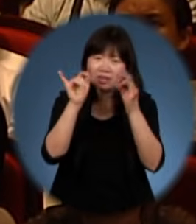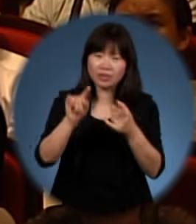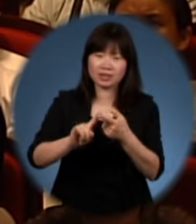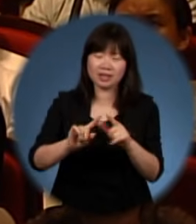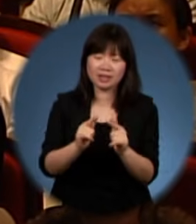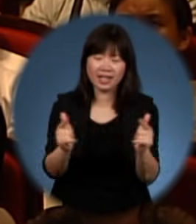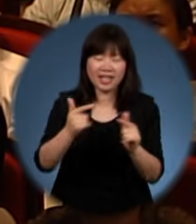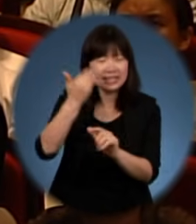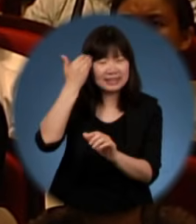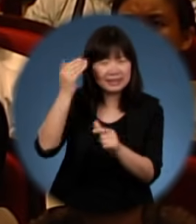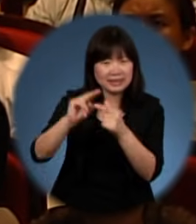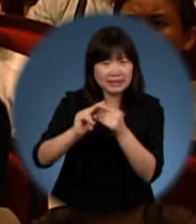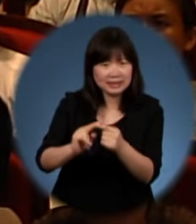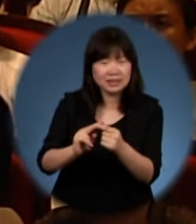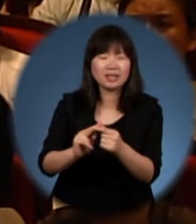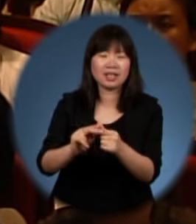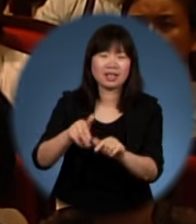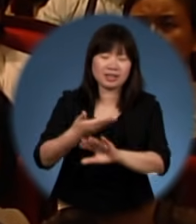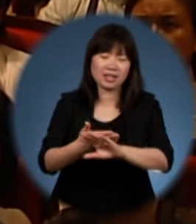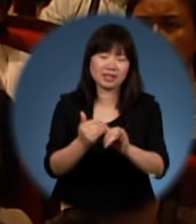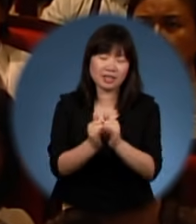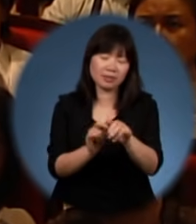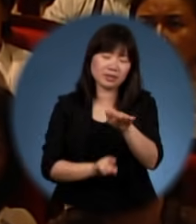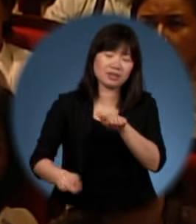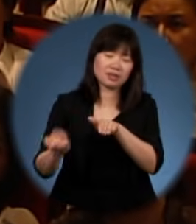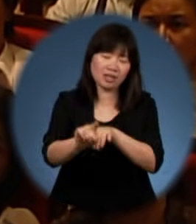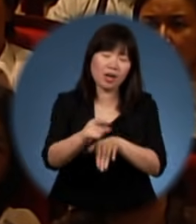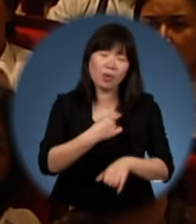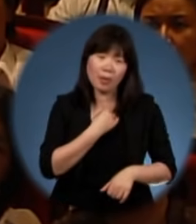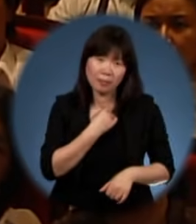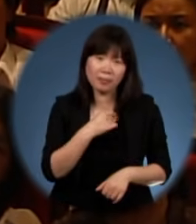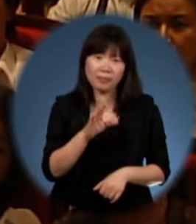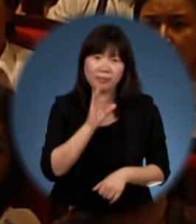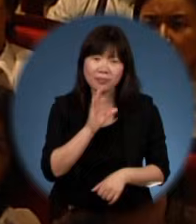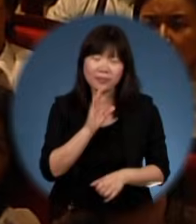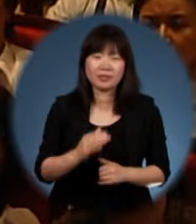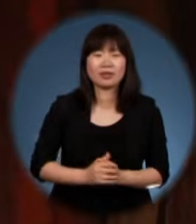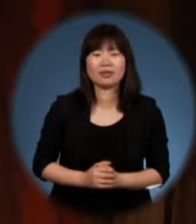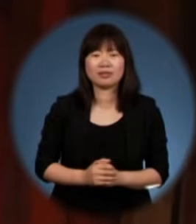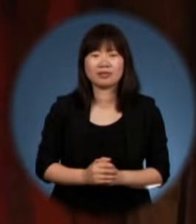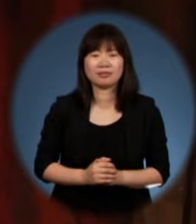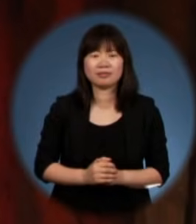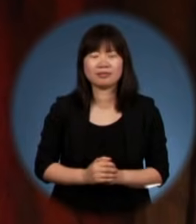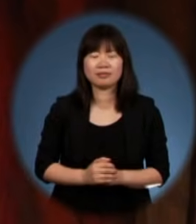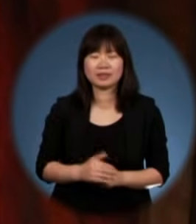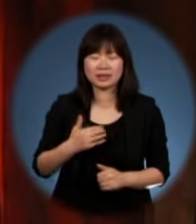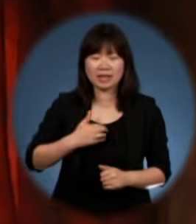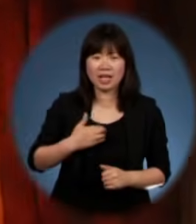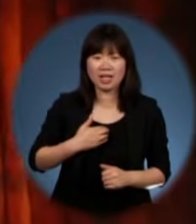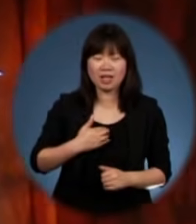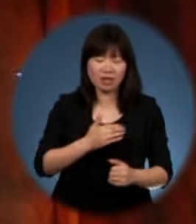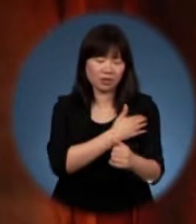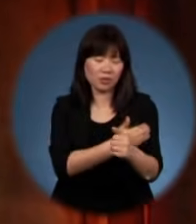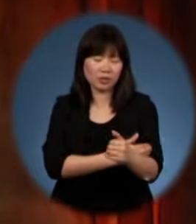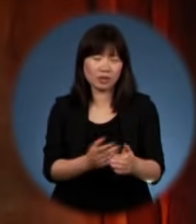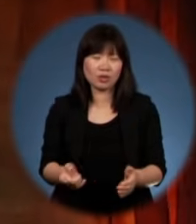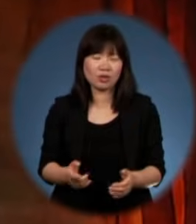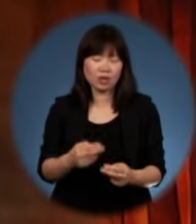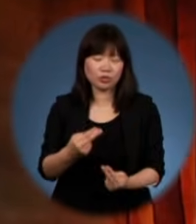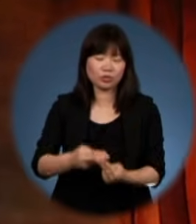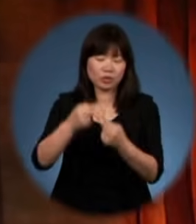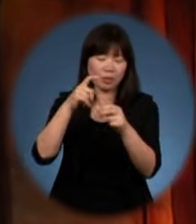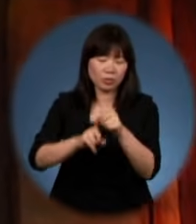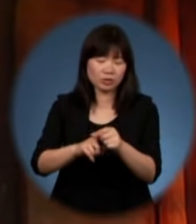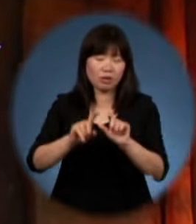지식 에서 남들을 는가 하고 싶습니다 라고 시작합니다 자신의 권력을 축적하는 것이